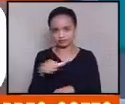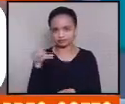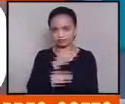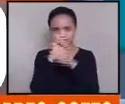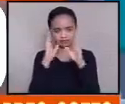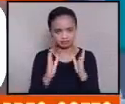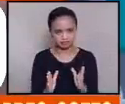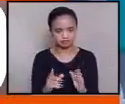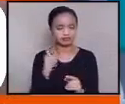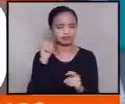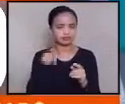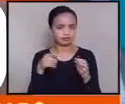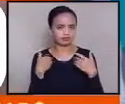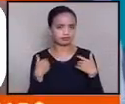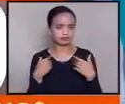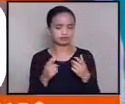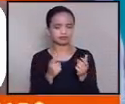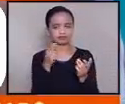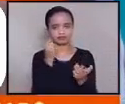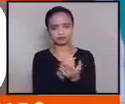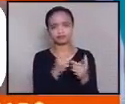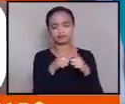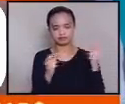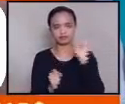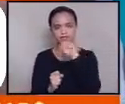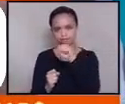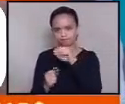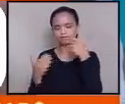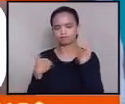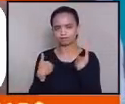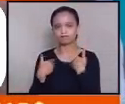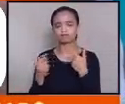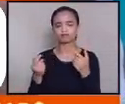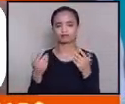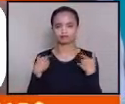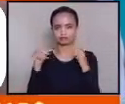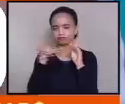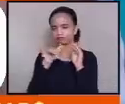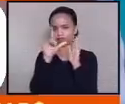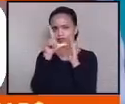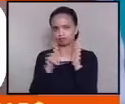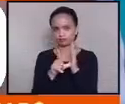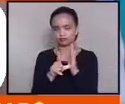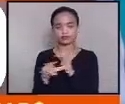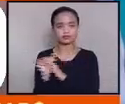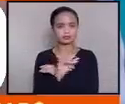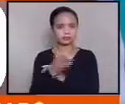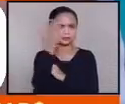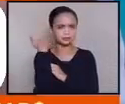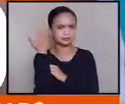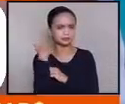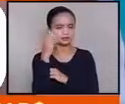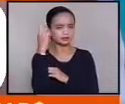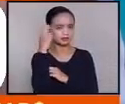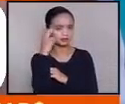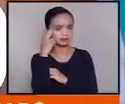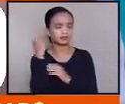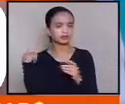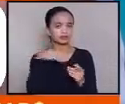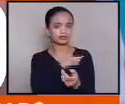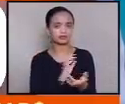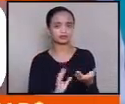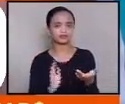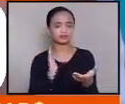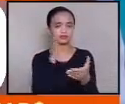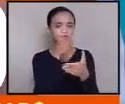na magkaroon po ng payslip. Yes, sir. Yes, sir. Nasa labor code po yan. Ayun. Tulad po ng dati, Sir Raymond, kami po ay darating po sa